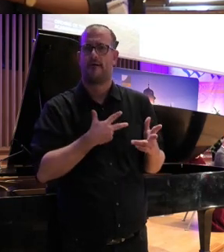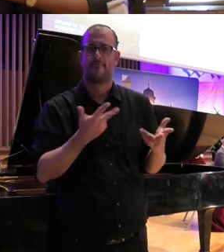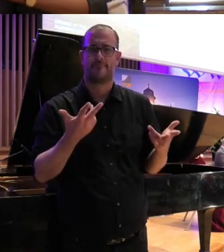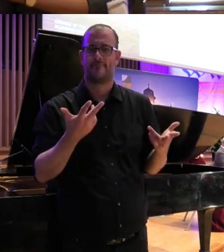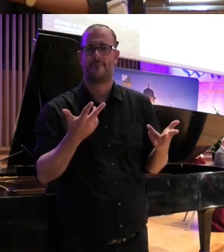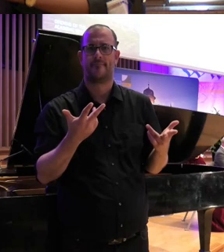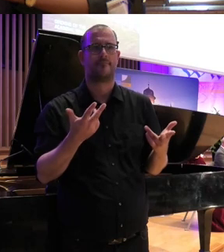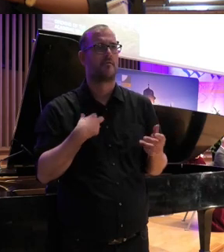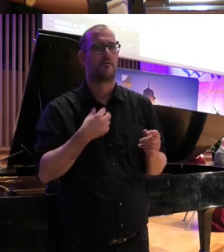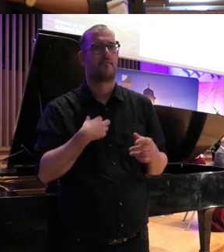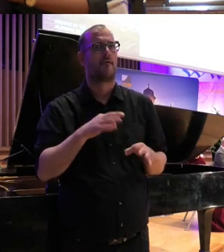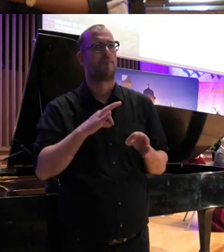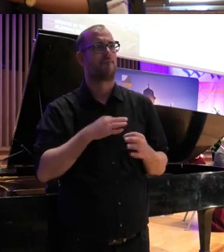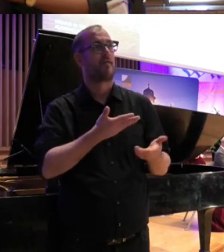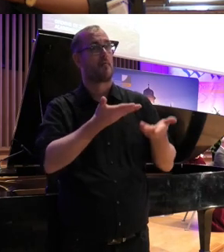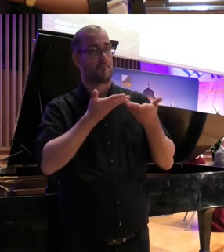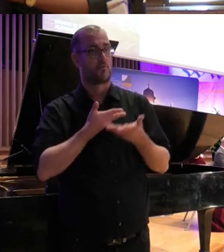die Verleihung anstand, schon ein bisschen